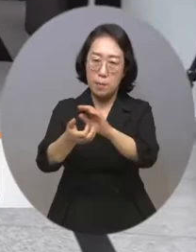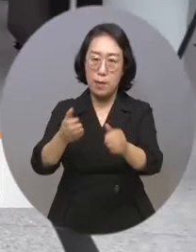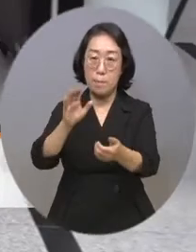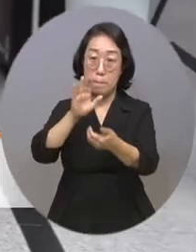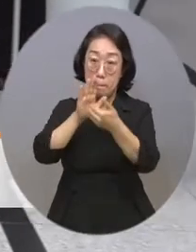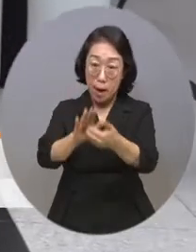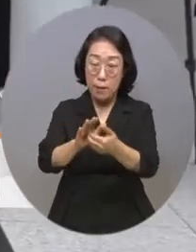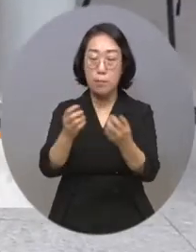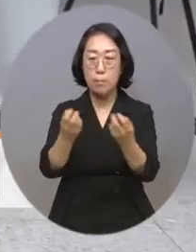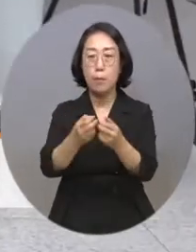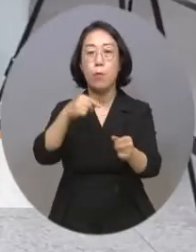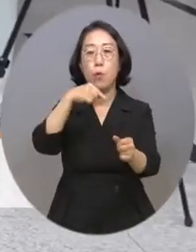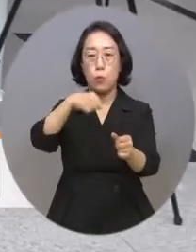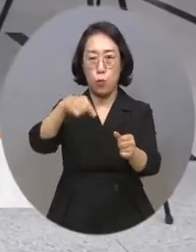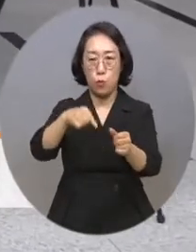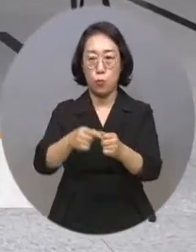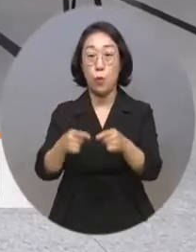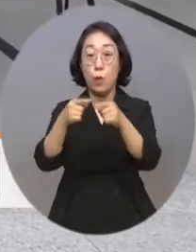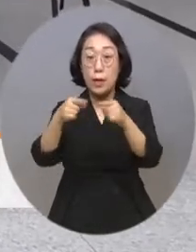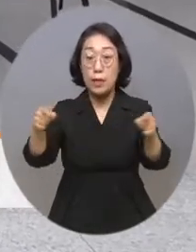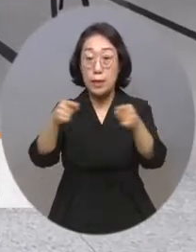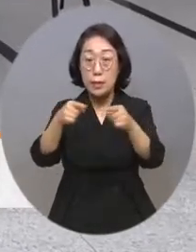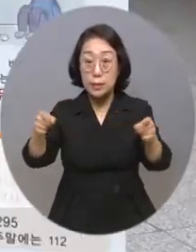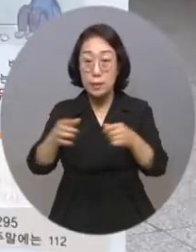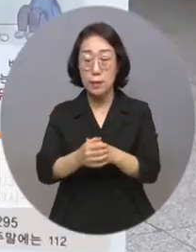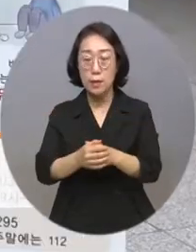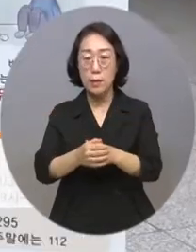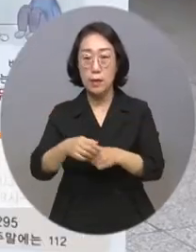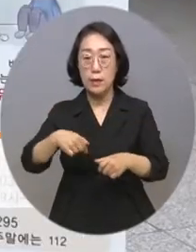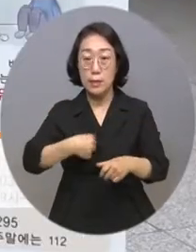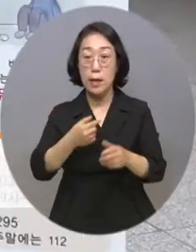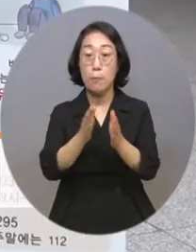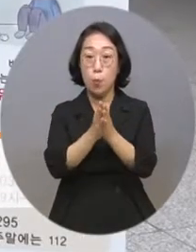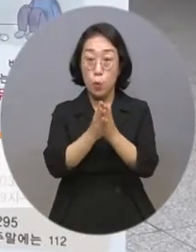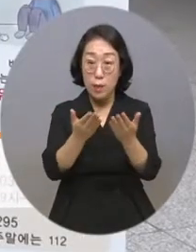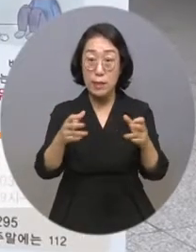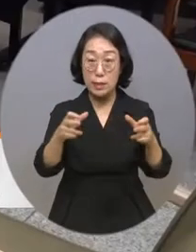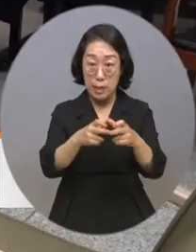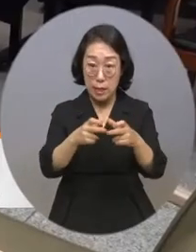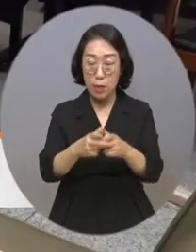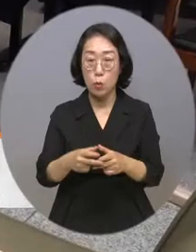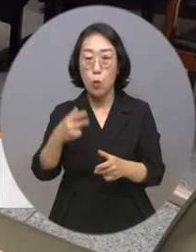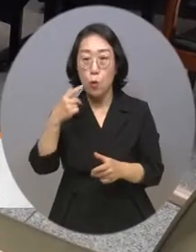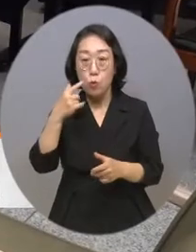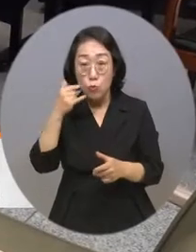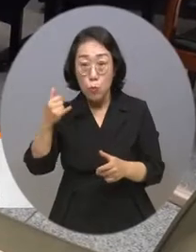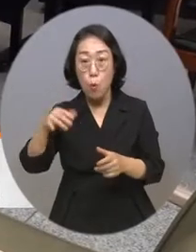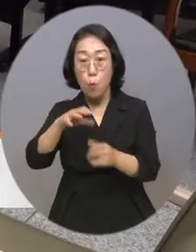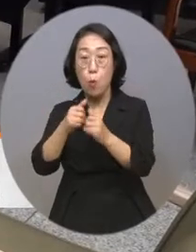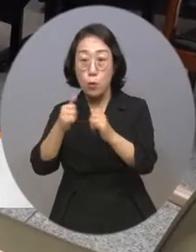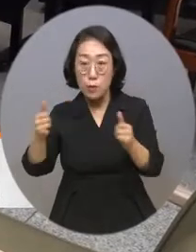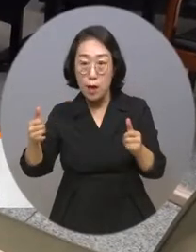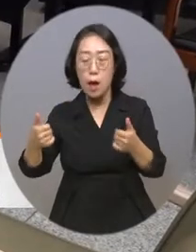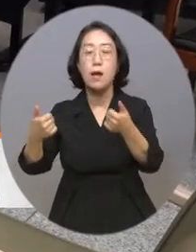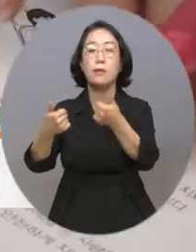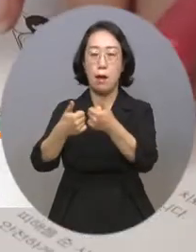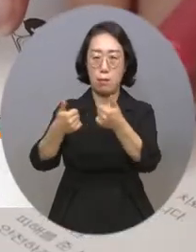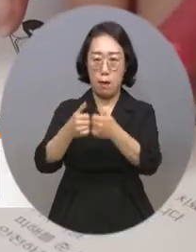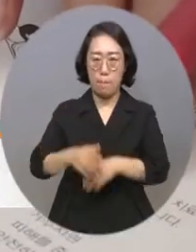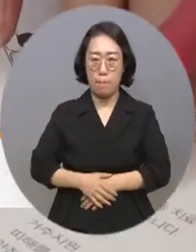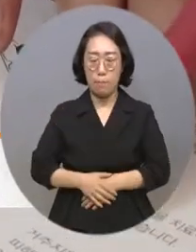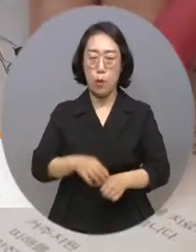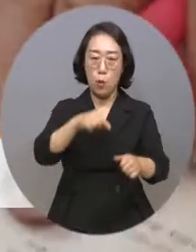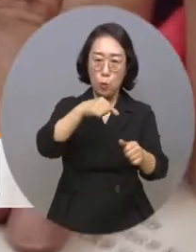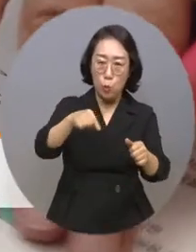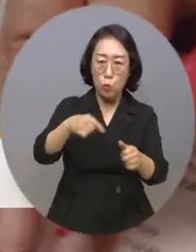진행됐으며 1층 로비에서는 장애 당사자와 보호자에게 학대 문의 상담이 진행됐습니다. 교육과 상담은